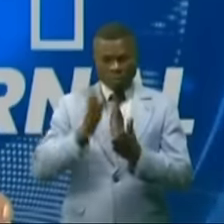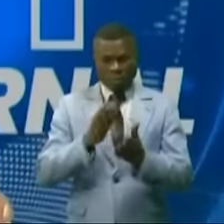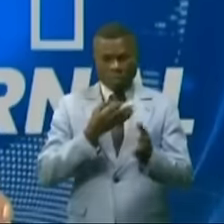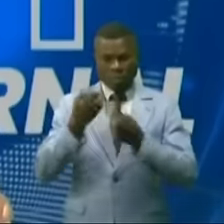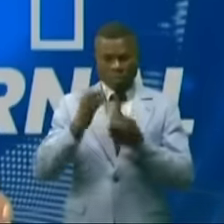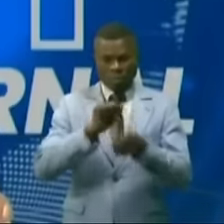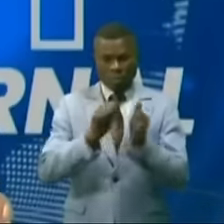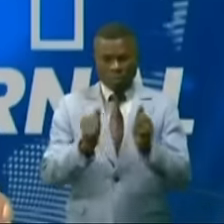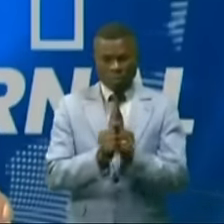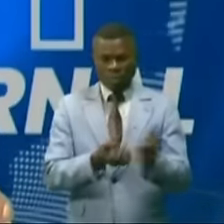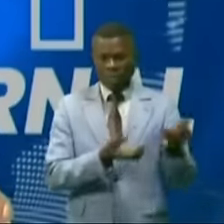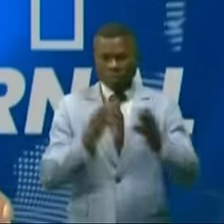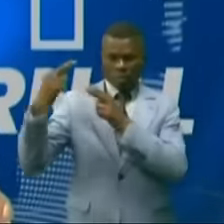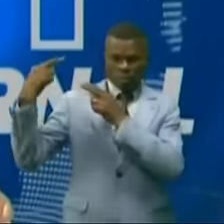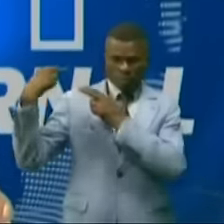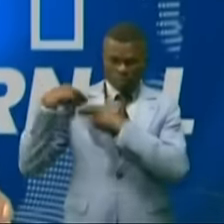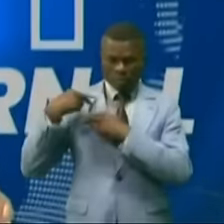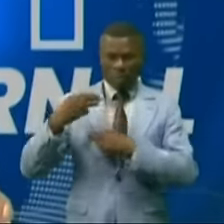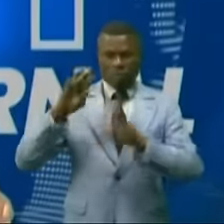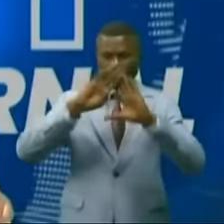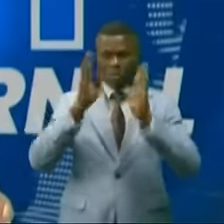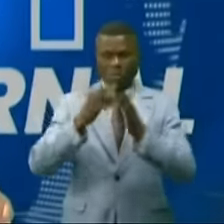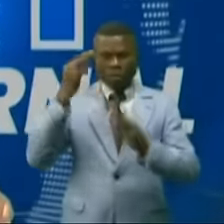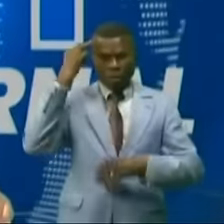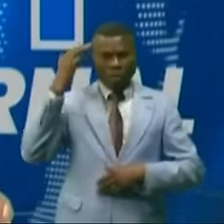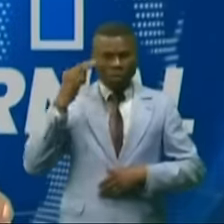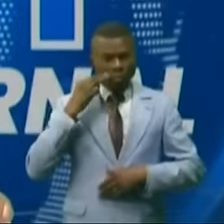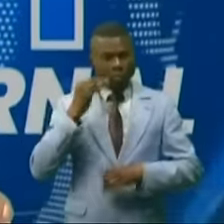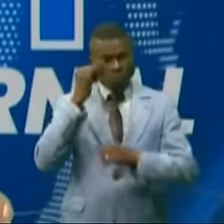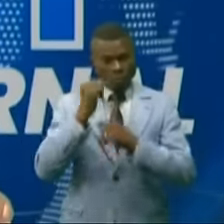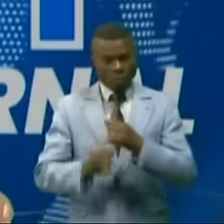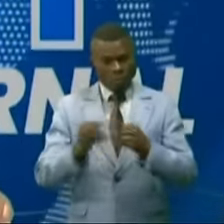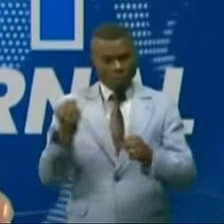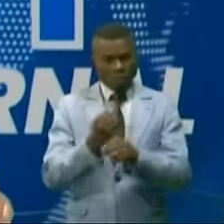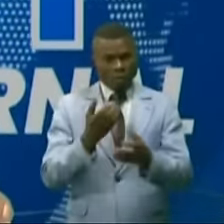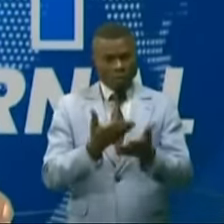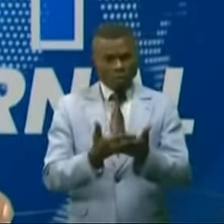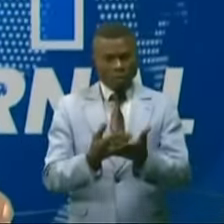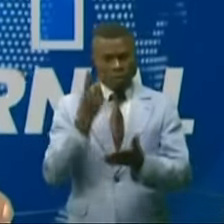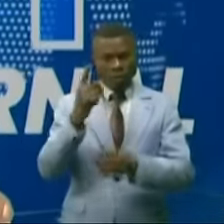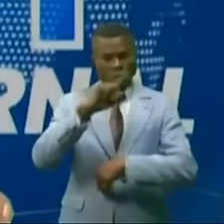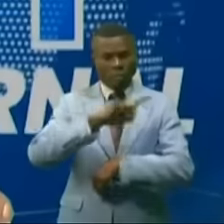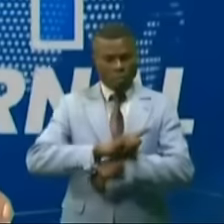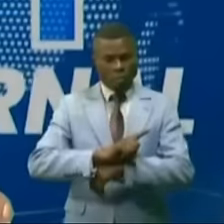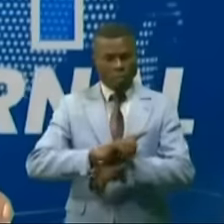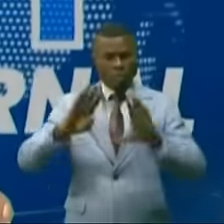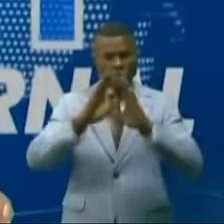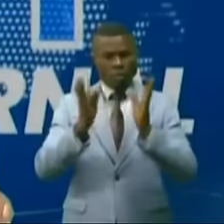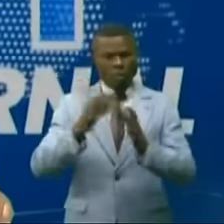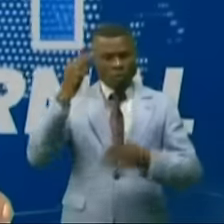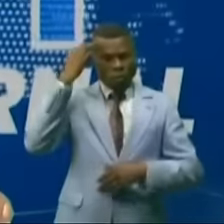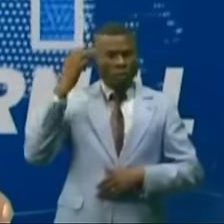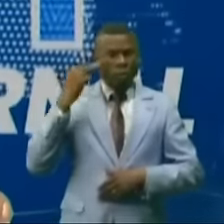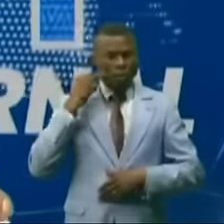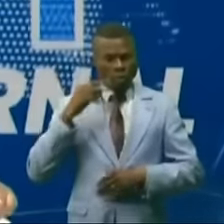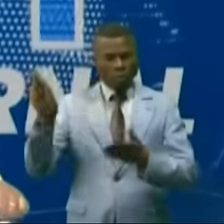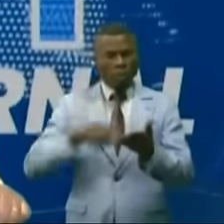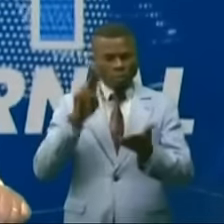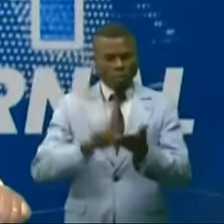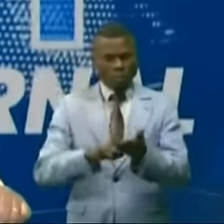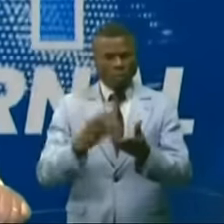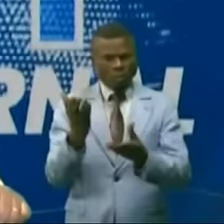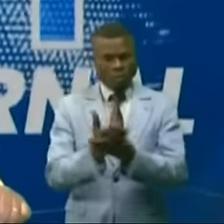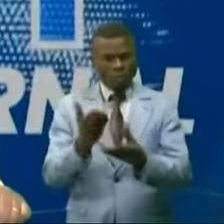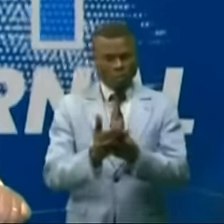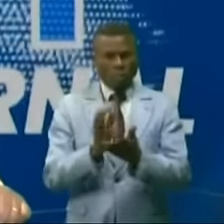l'exécution des tâches des membres du gouvernement. À la fin de ces travaux de deux jours, les membres du gouvernement ont signé un